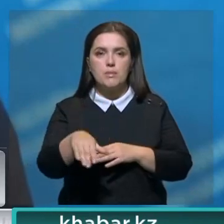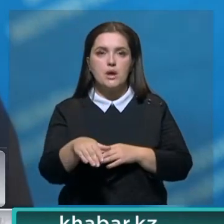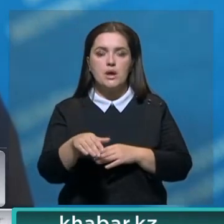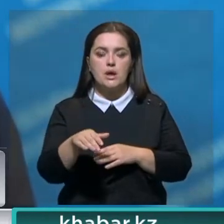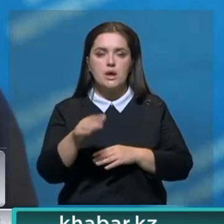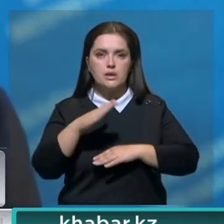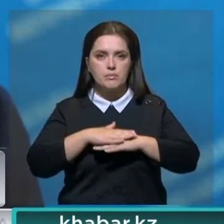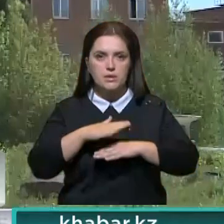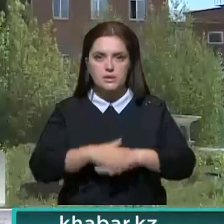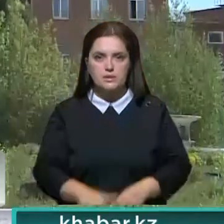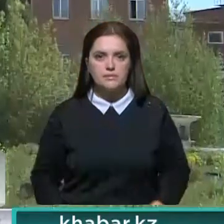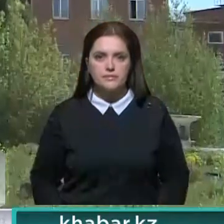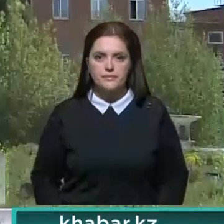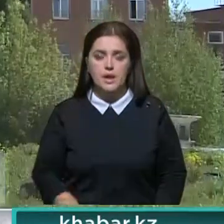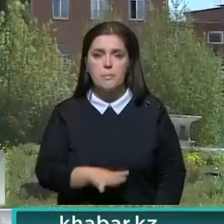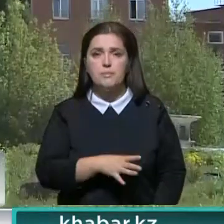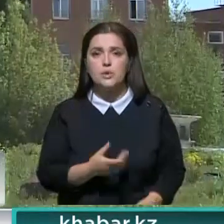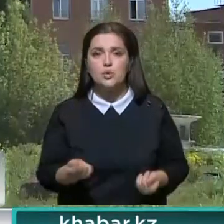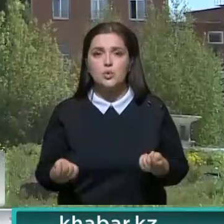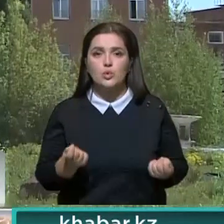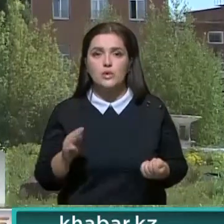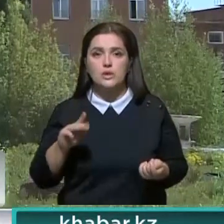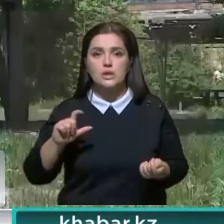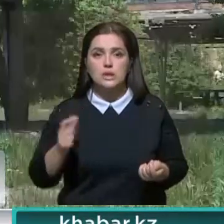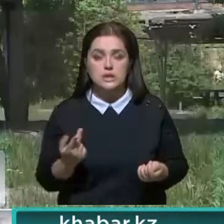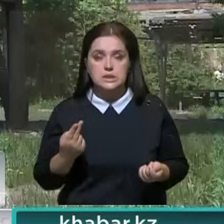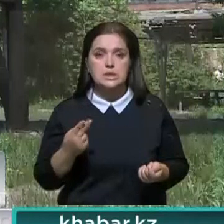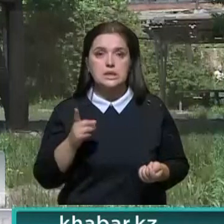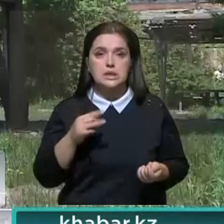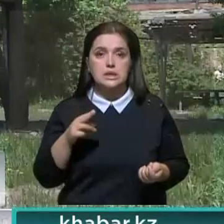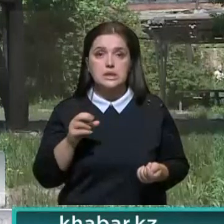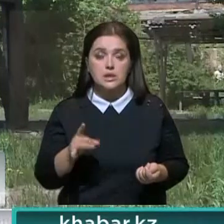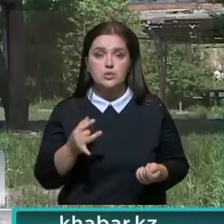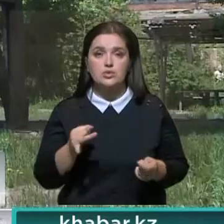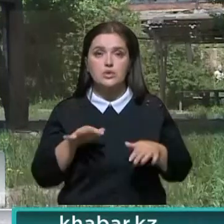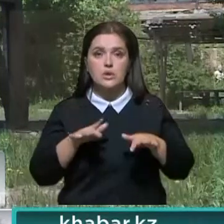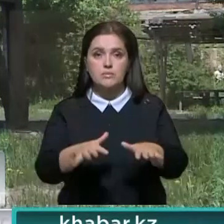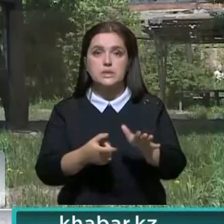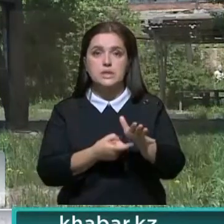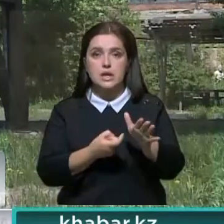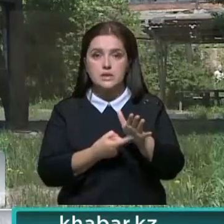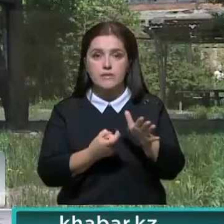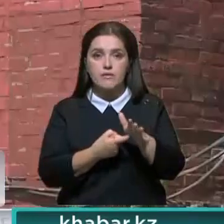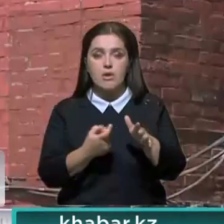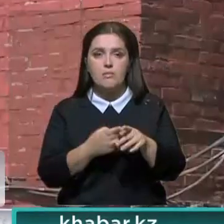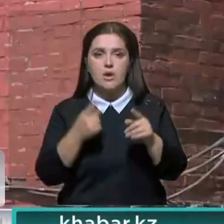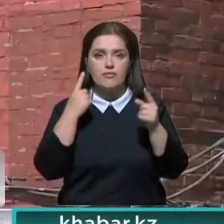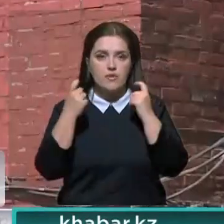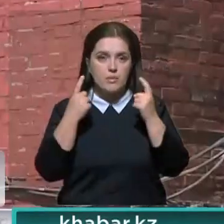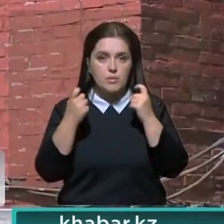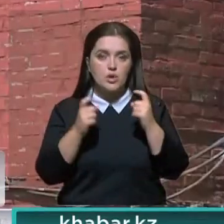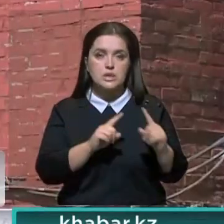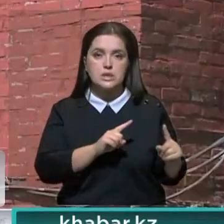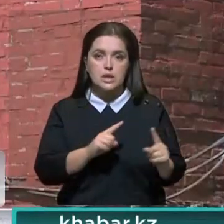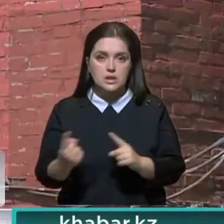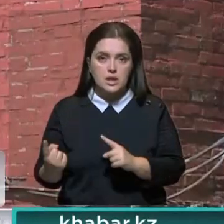акимата. Между тем, бывшее руководство ТЭЦ в городе Ридер находится под следствием. В социальных сетях распространилась информация,